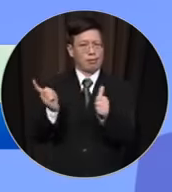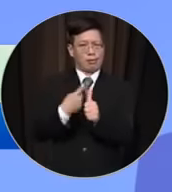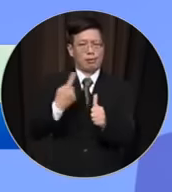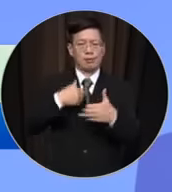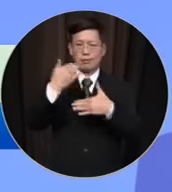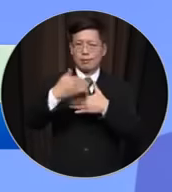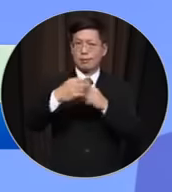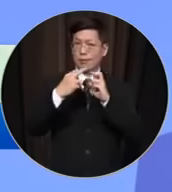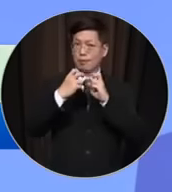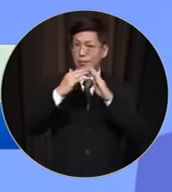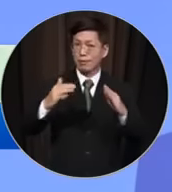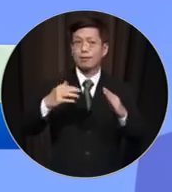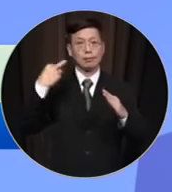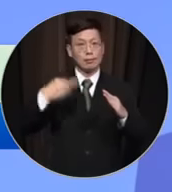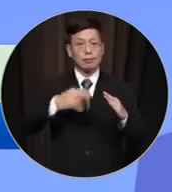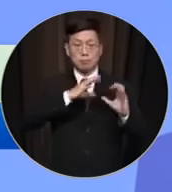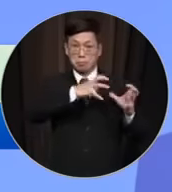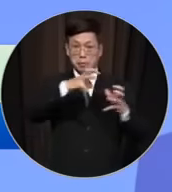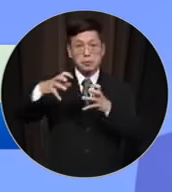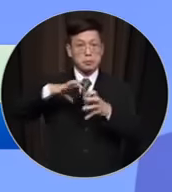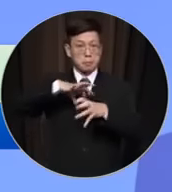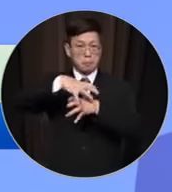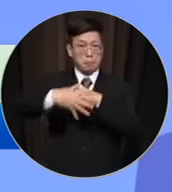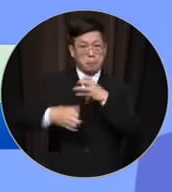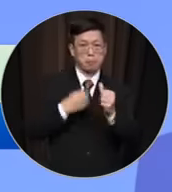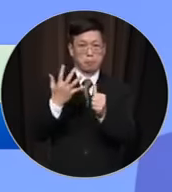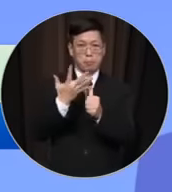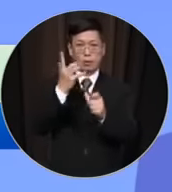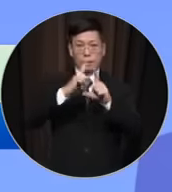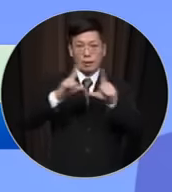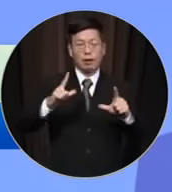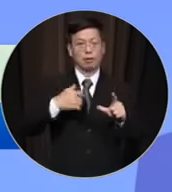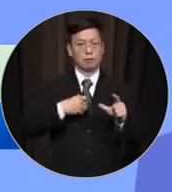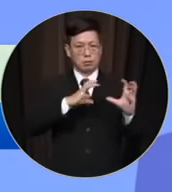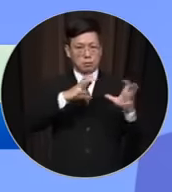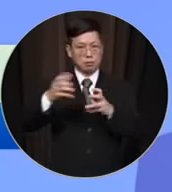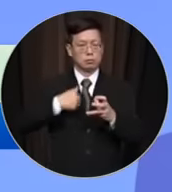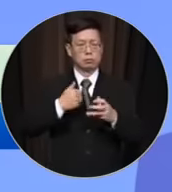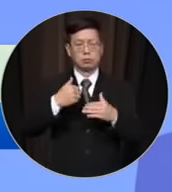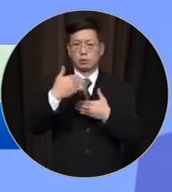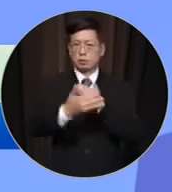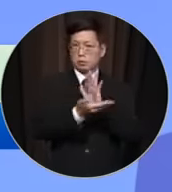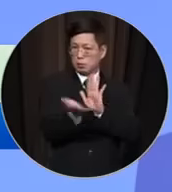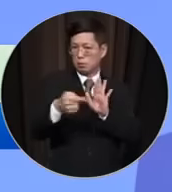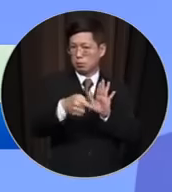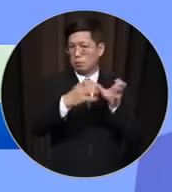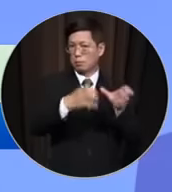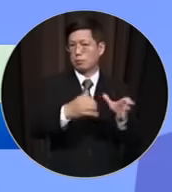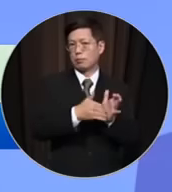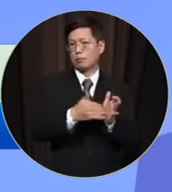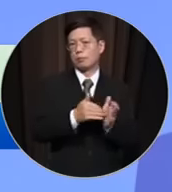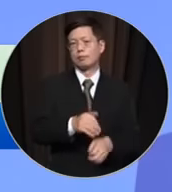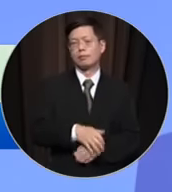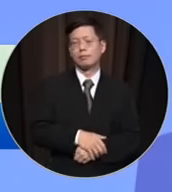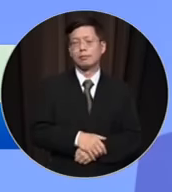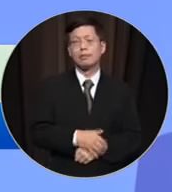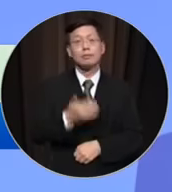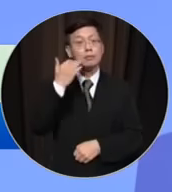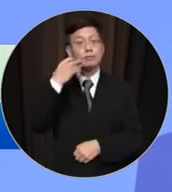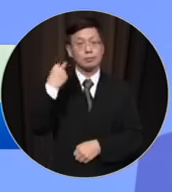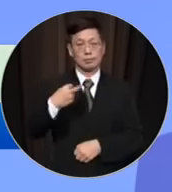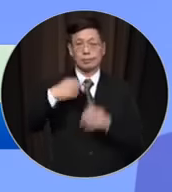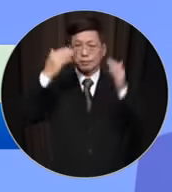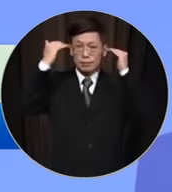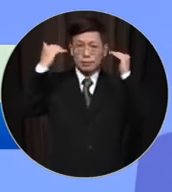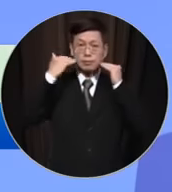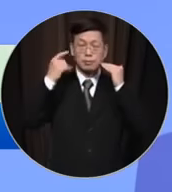城，而且是世界全球啊第五大重要的世界影展的地方。那我们对于韩